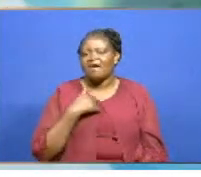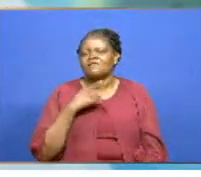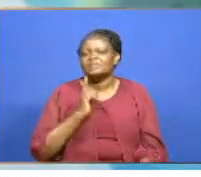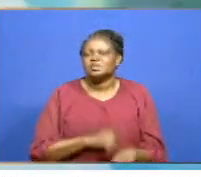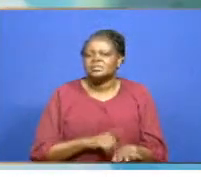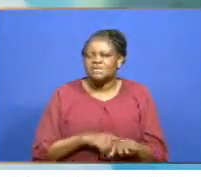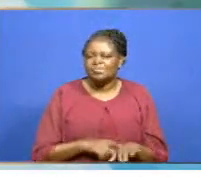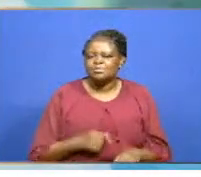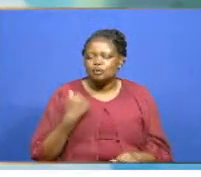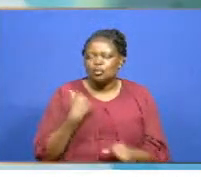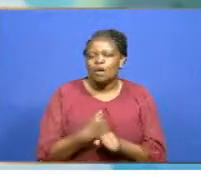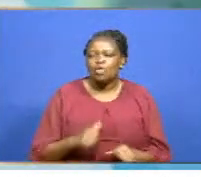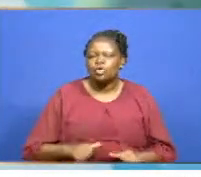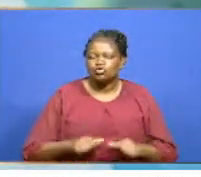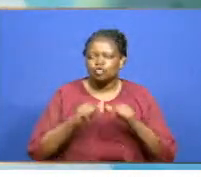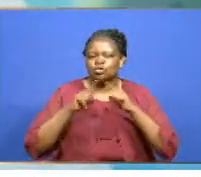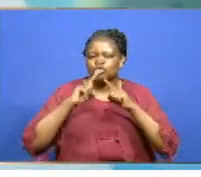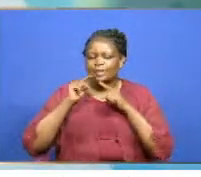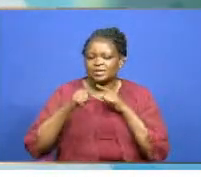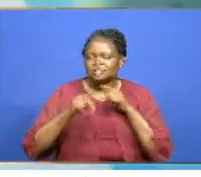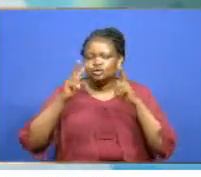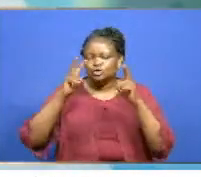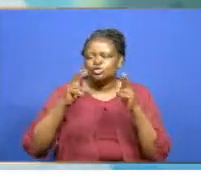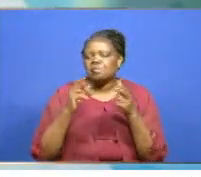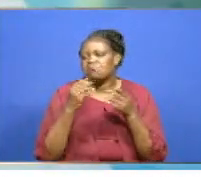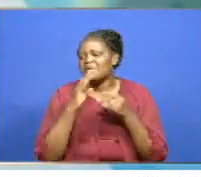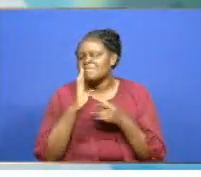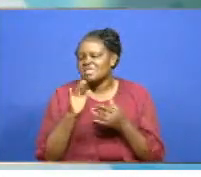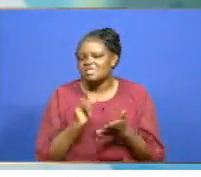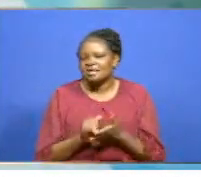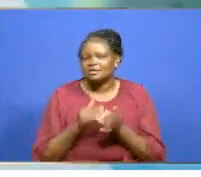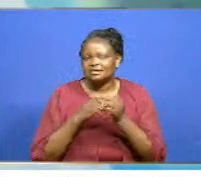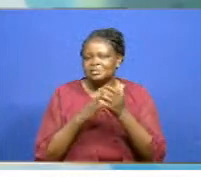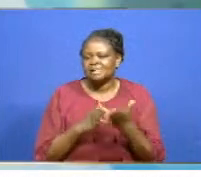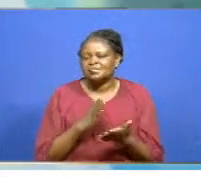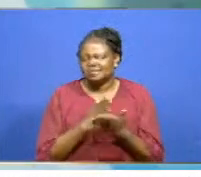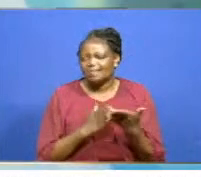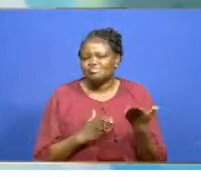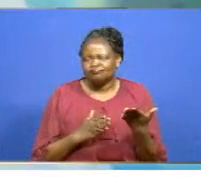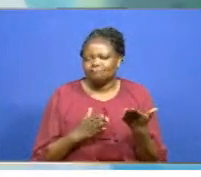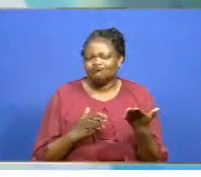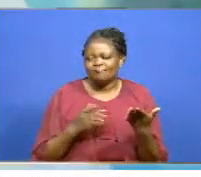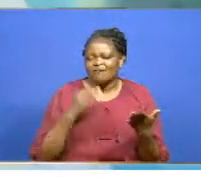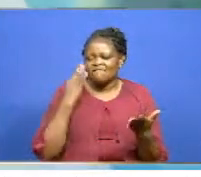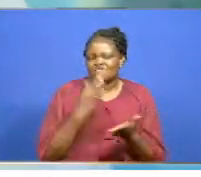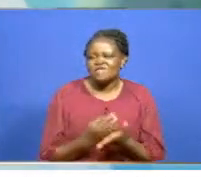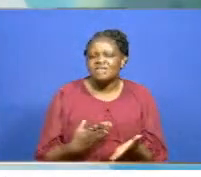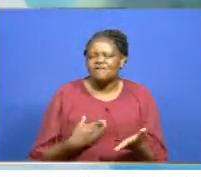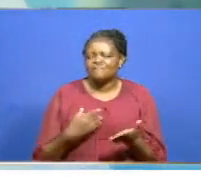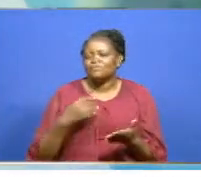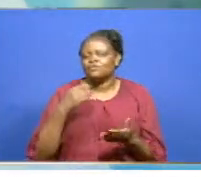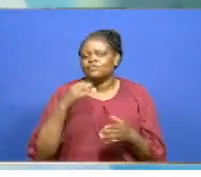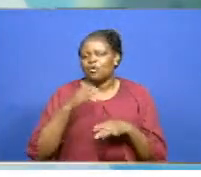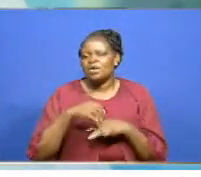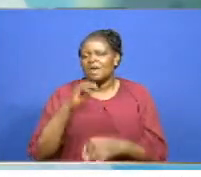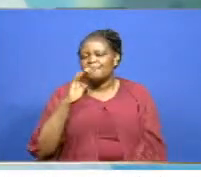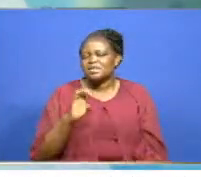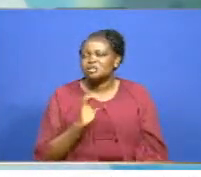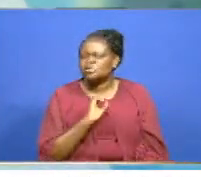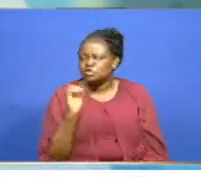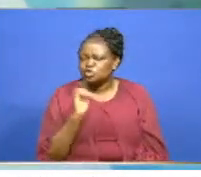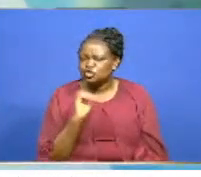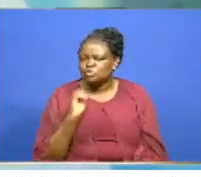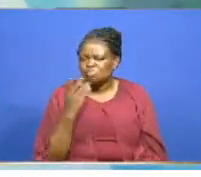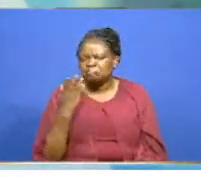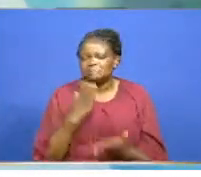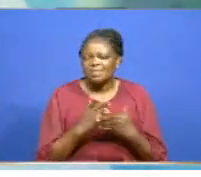hii. Nikipenda tuzungumze kuhusiana na hili swala la pengine viongozi fulani kutokuwa na imani na IEBC, pengine upande mmoja wa Kenya